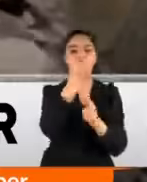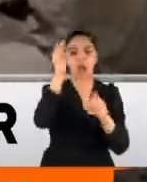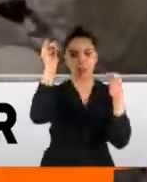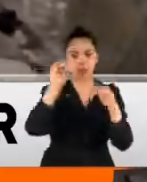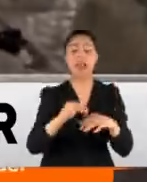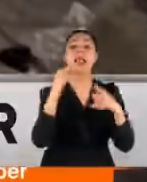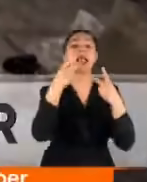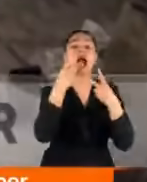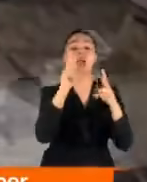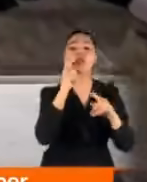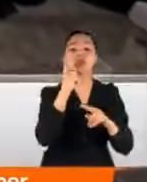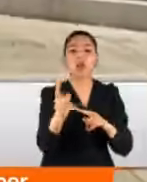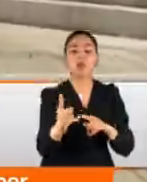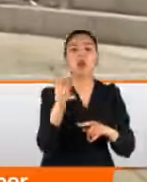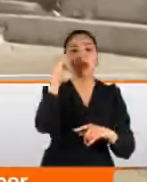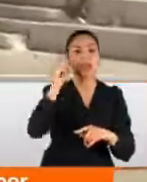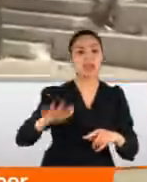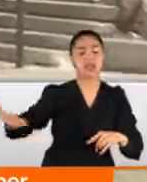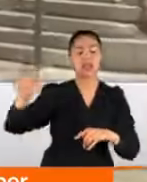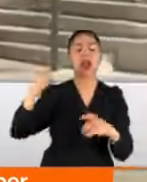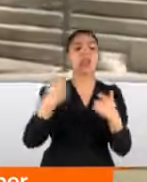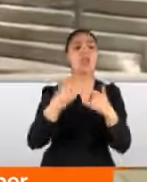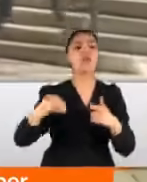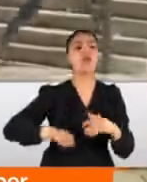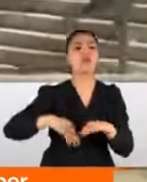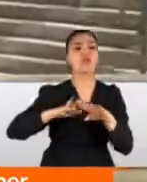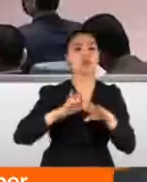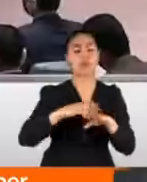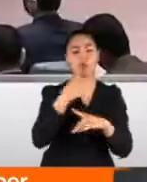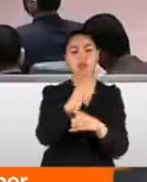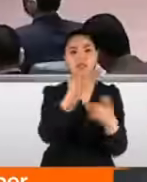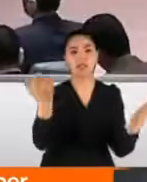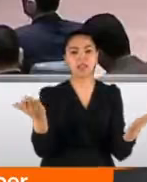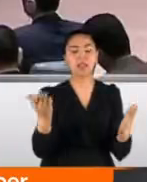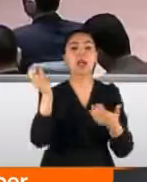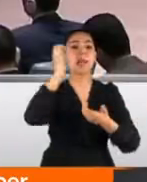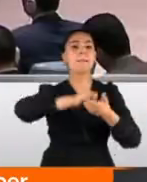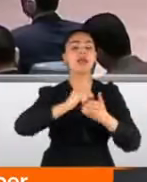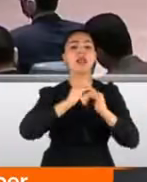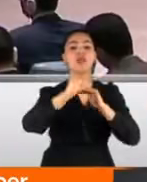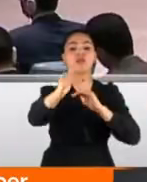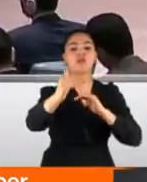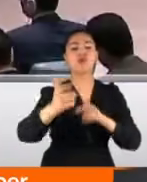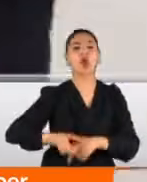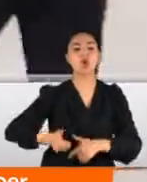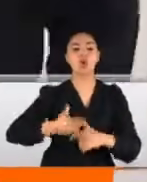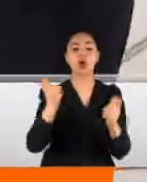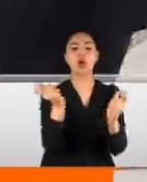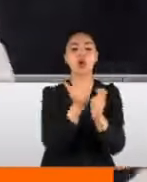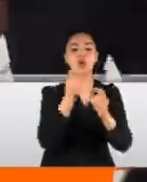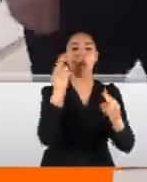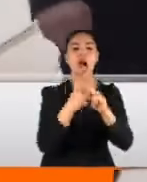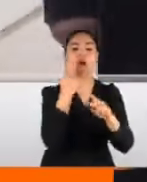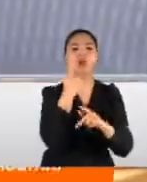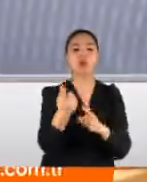yapılan açıklamada İsrail Savaş suçu işlemektedir denildi Birleşmiş Milletler Güvenlik Konseyi'nin acil